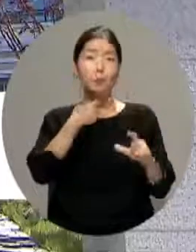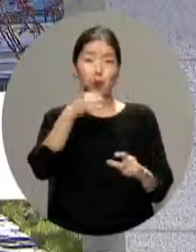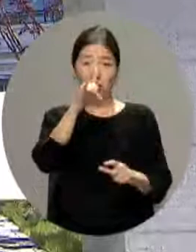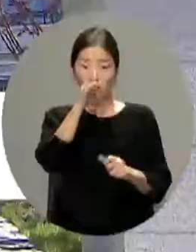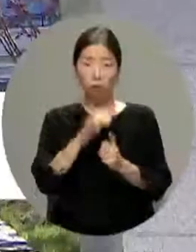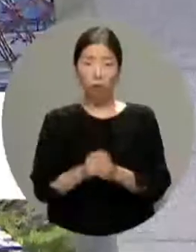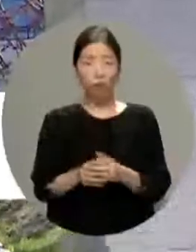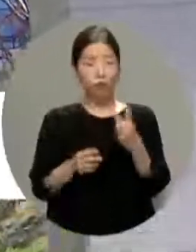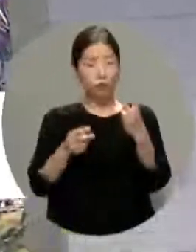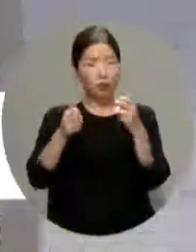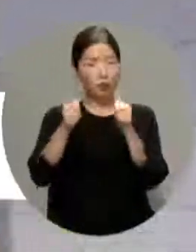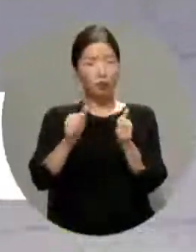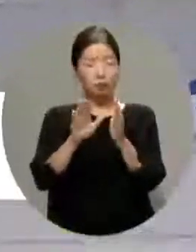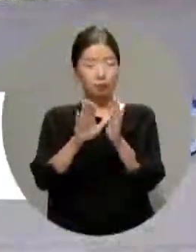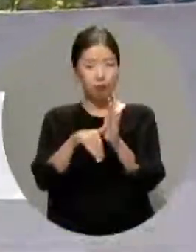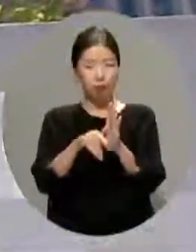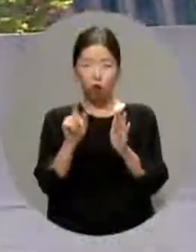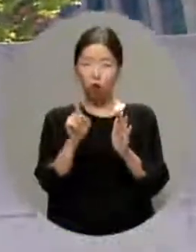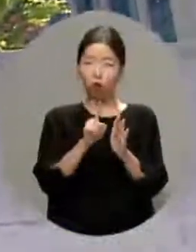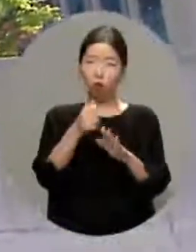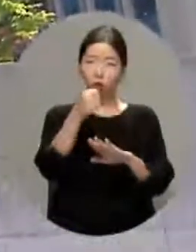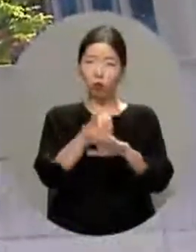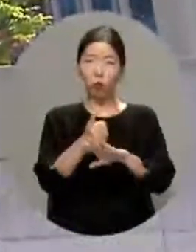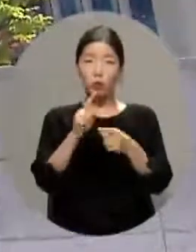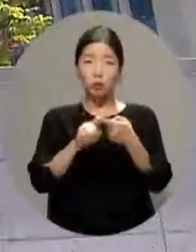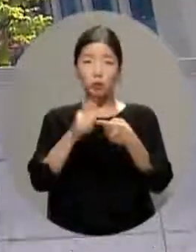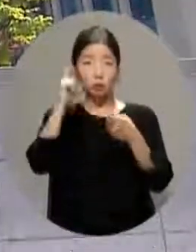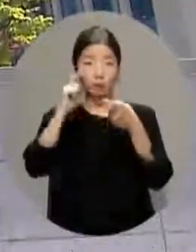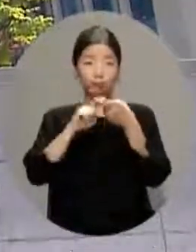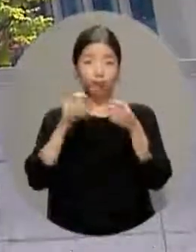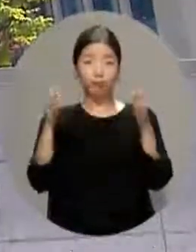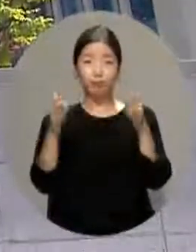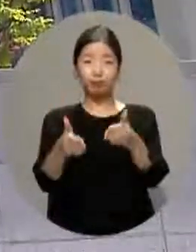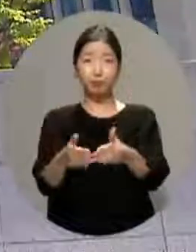있어 2심 재판부가 어떤 판단을 내릴지 주목됩니다